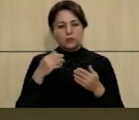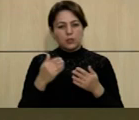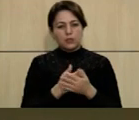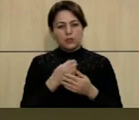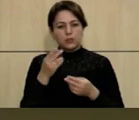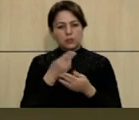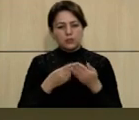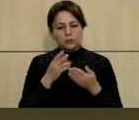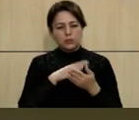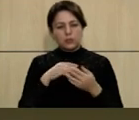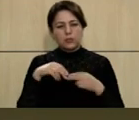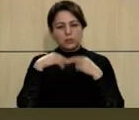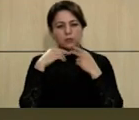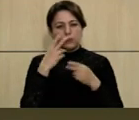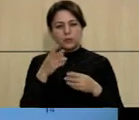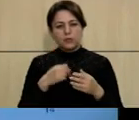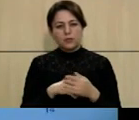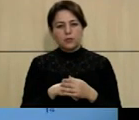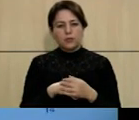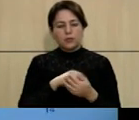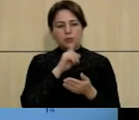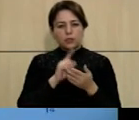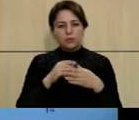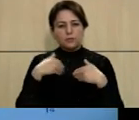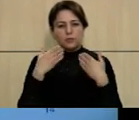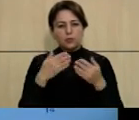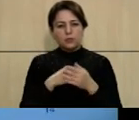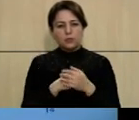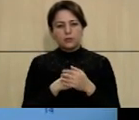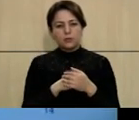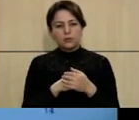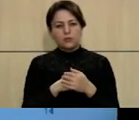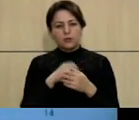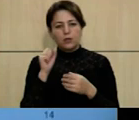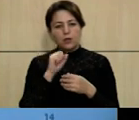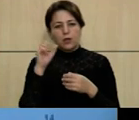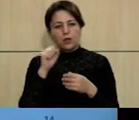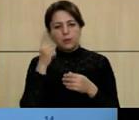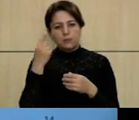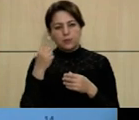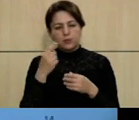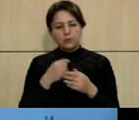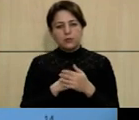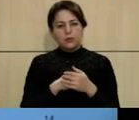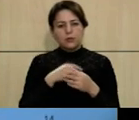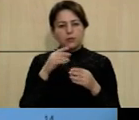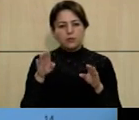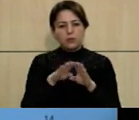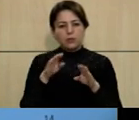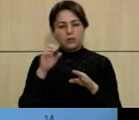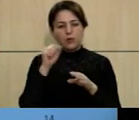oldik. Endi ahamiyat bering. Shartda berilgan A A1 teng A1